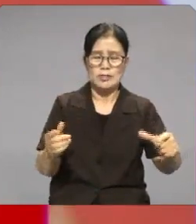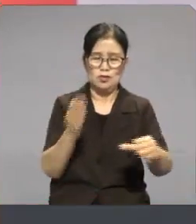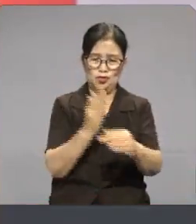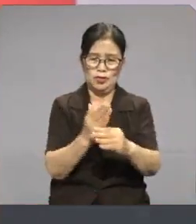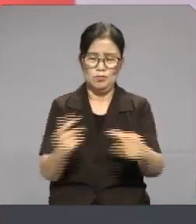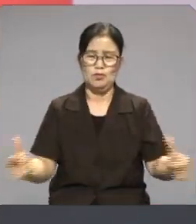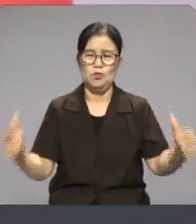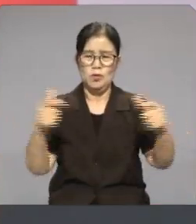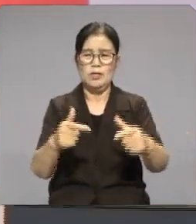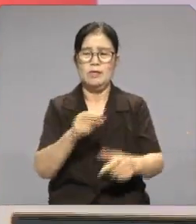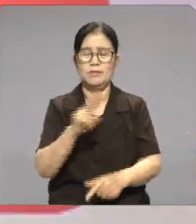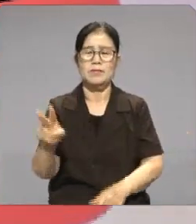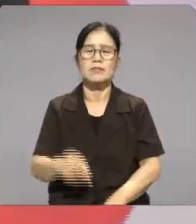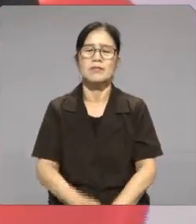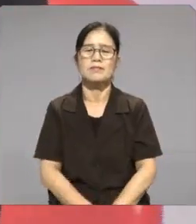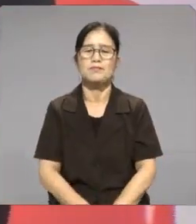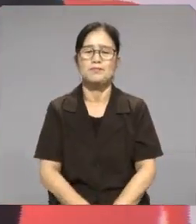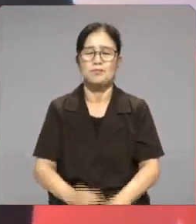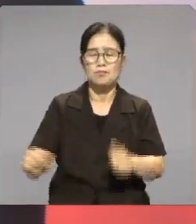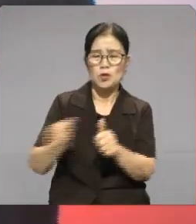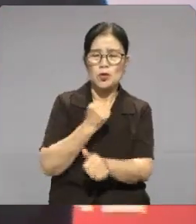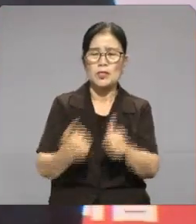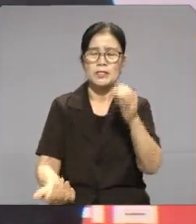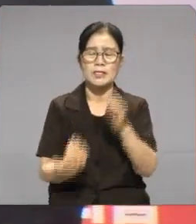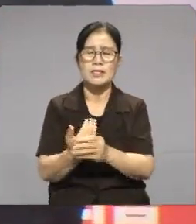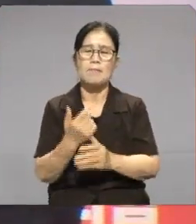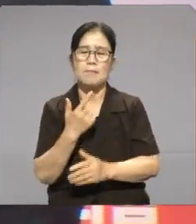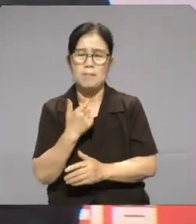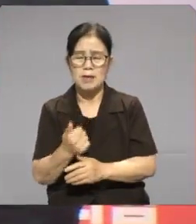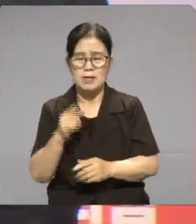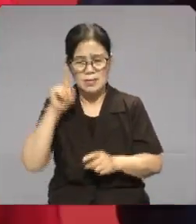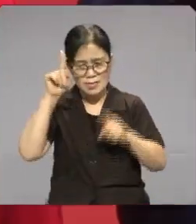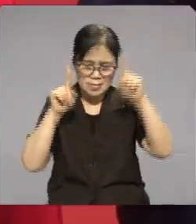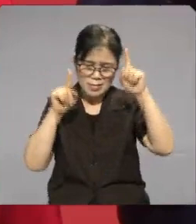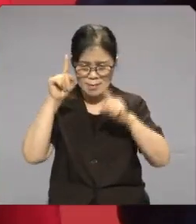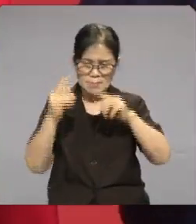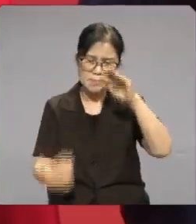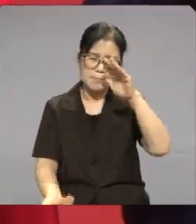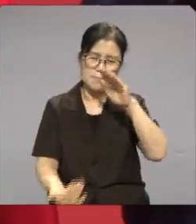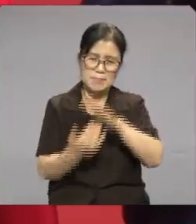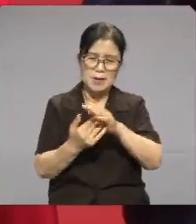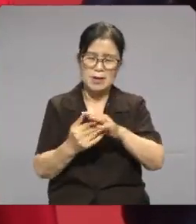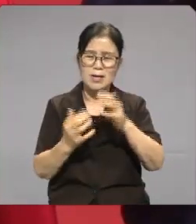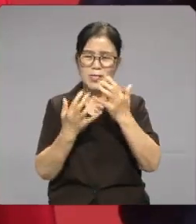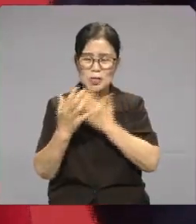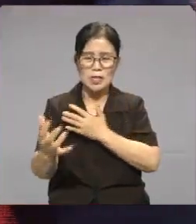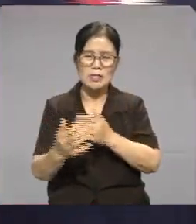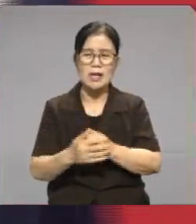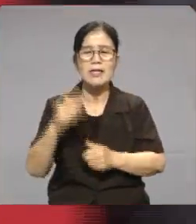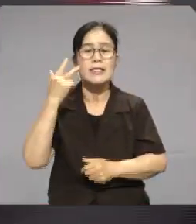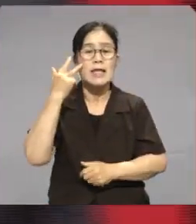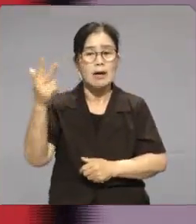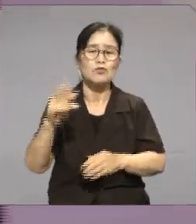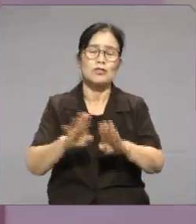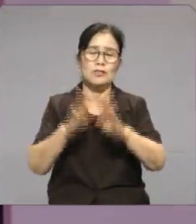됩니다. 폭력 사태까지 발생하며 신경전이 극에 달한 국민의힘 전당대회는 다음